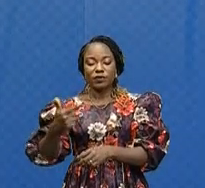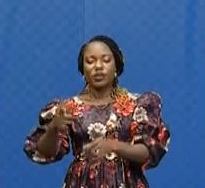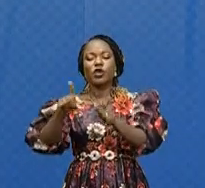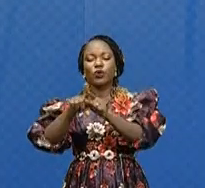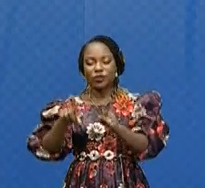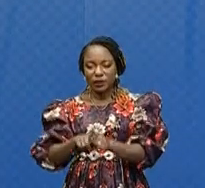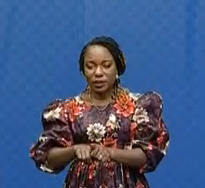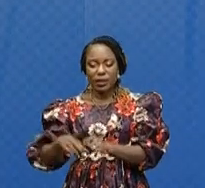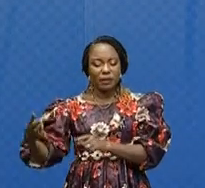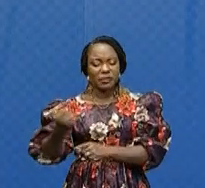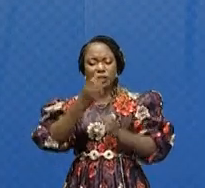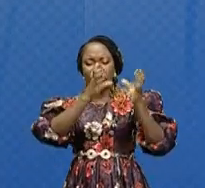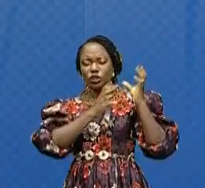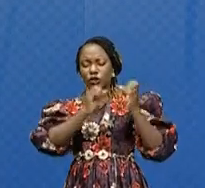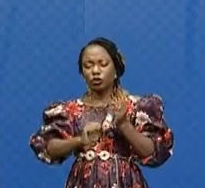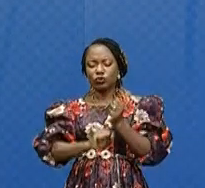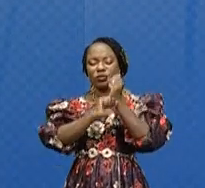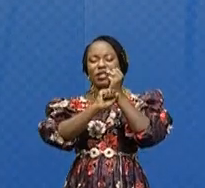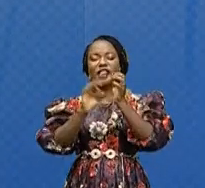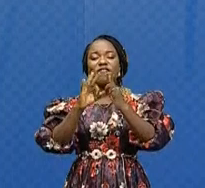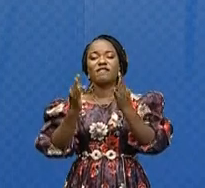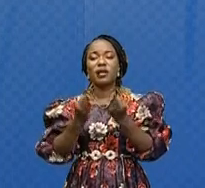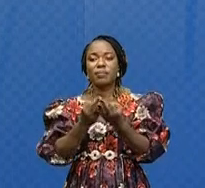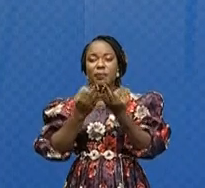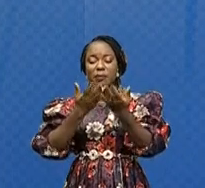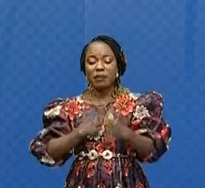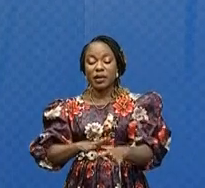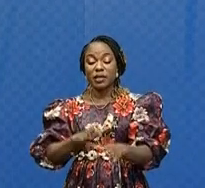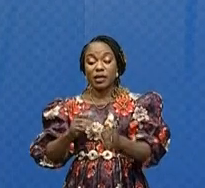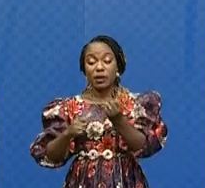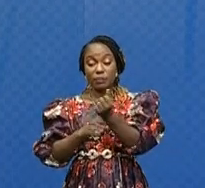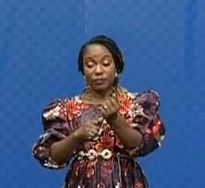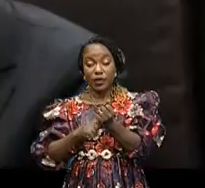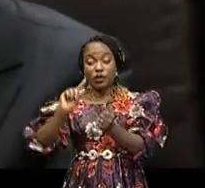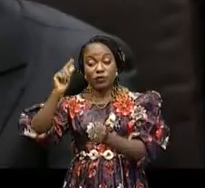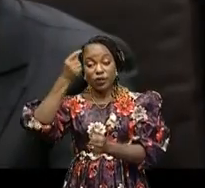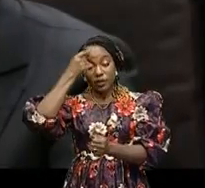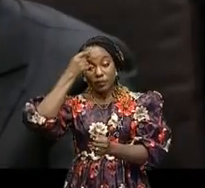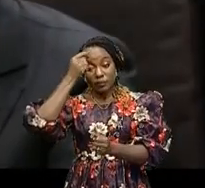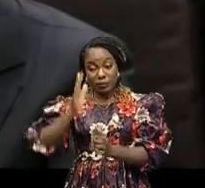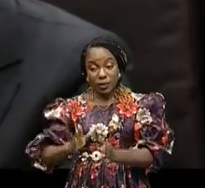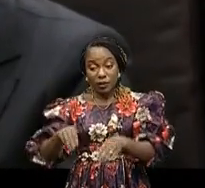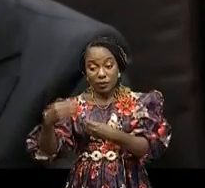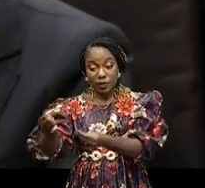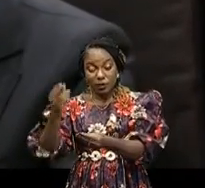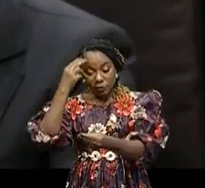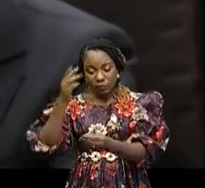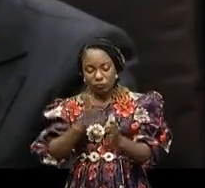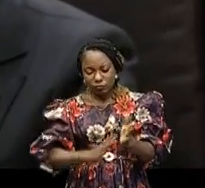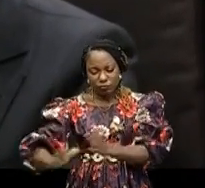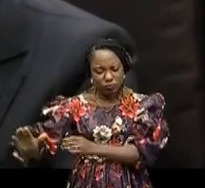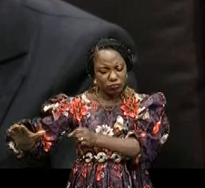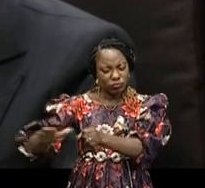charge humanitaire et l'assistance en faveur de familles éprouvées, le gouvernement a mis en place une commission chargée de faire un état de lieu